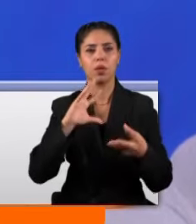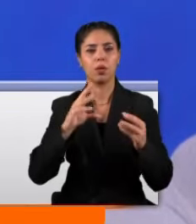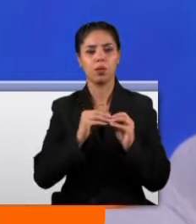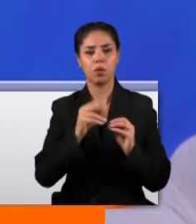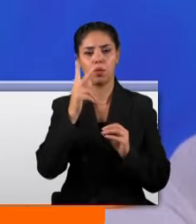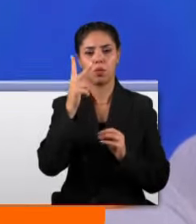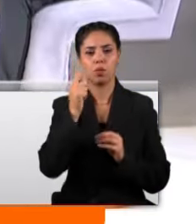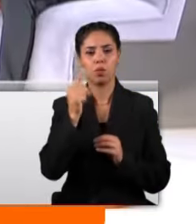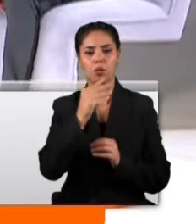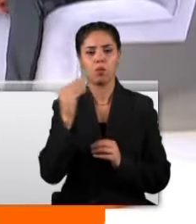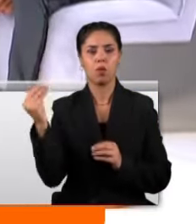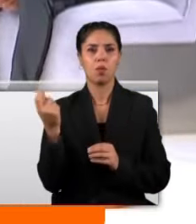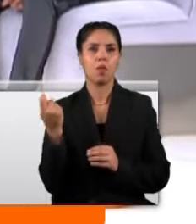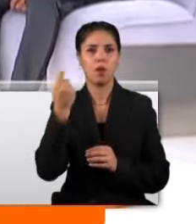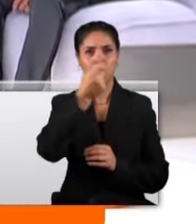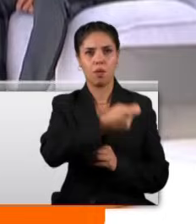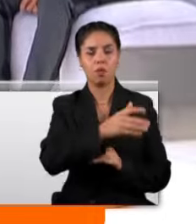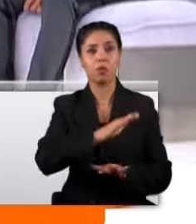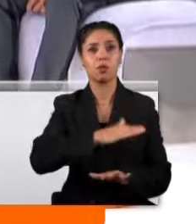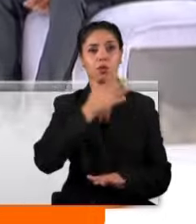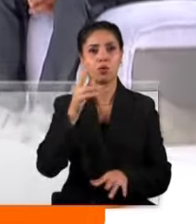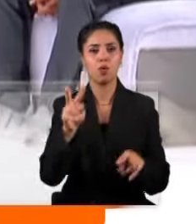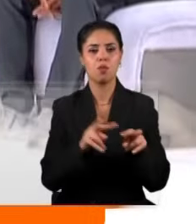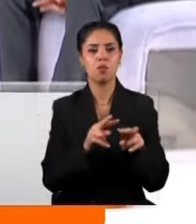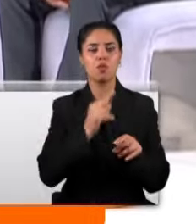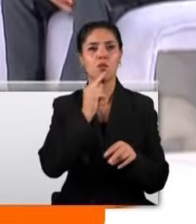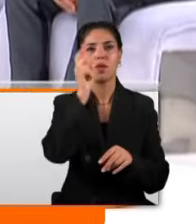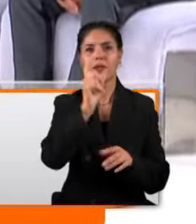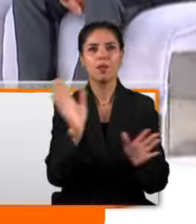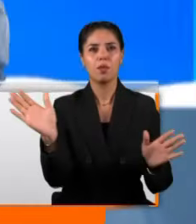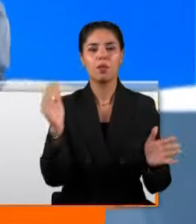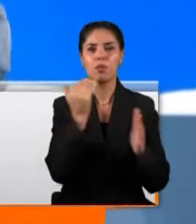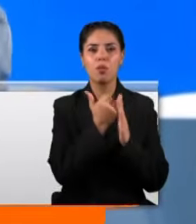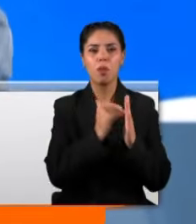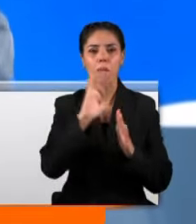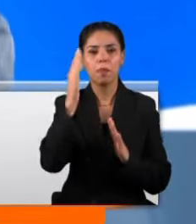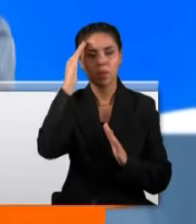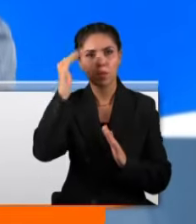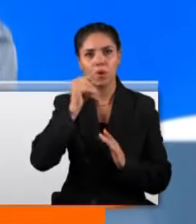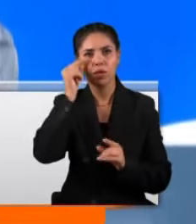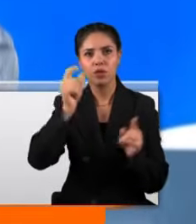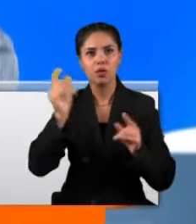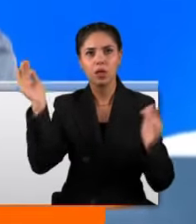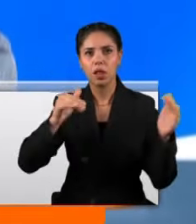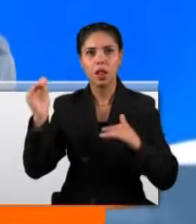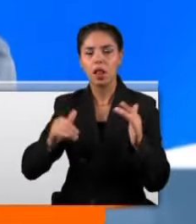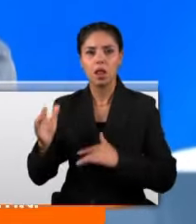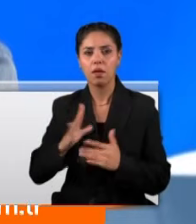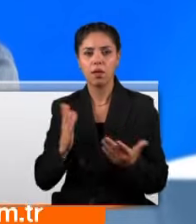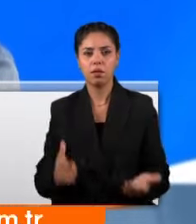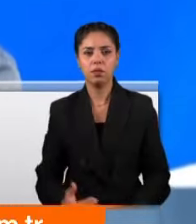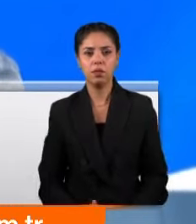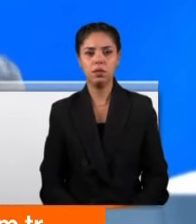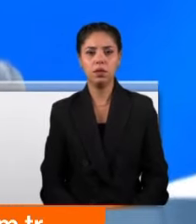rakam 3,5 milyondu. Çok geçmedi Müge Anlı stüdyosu başka mağdurlarla doldu. Kıbrıs'ta bir parasının olduğunu söylüyor.